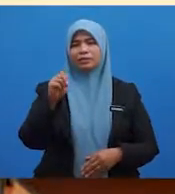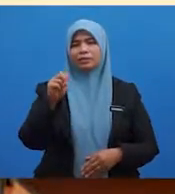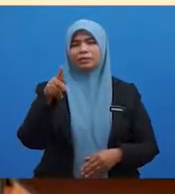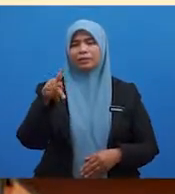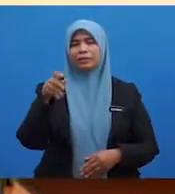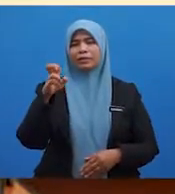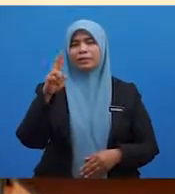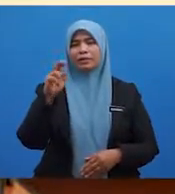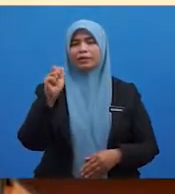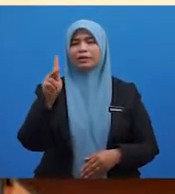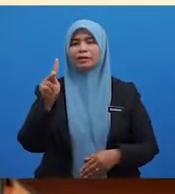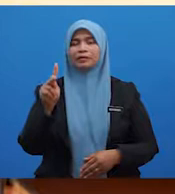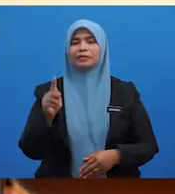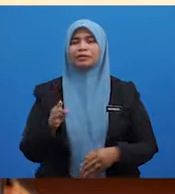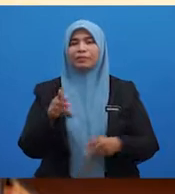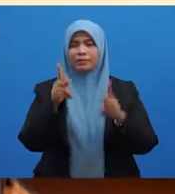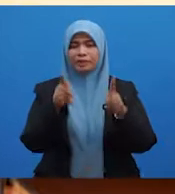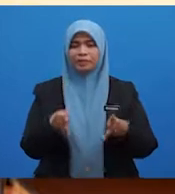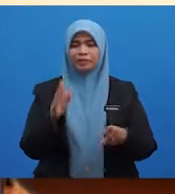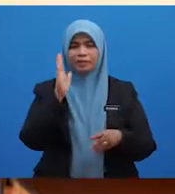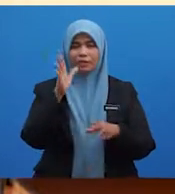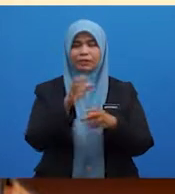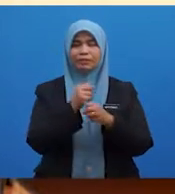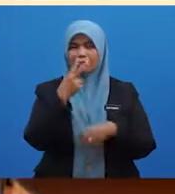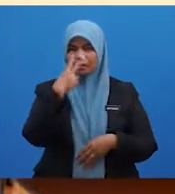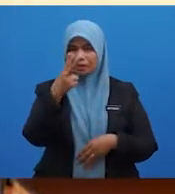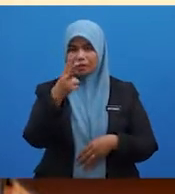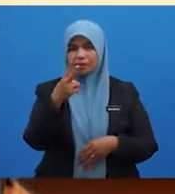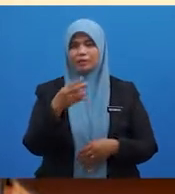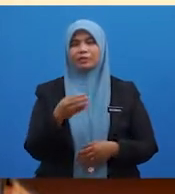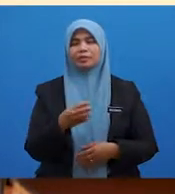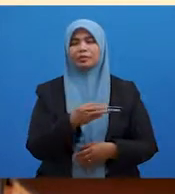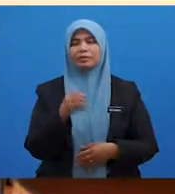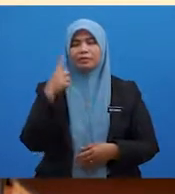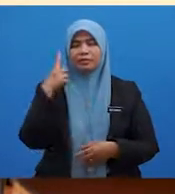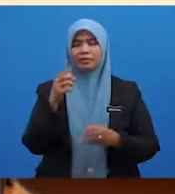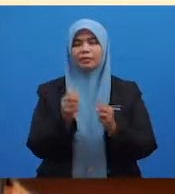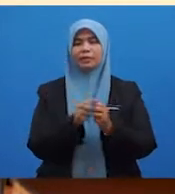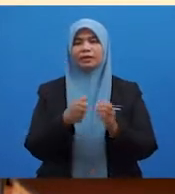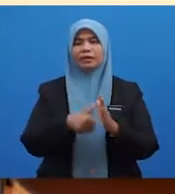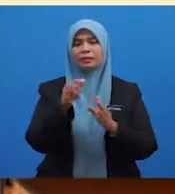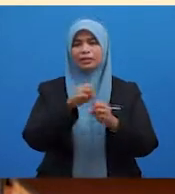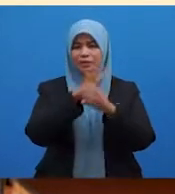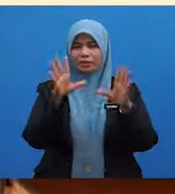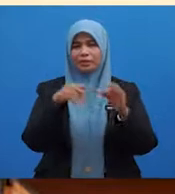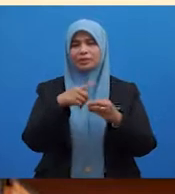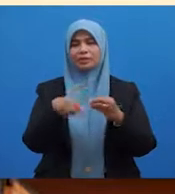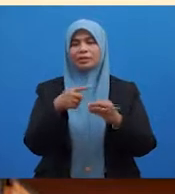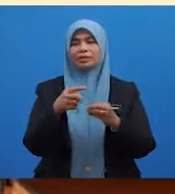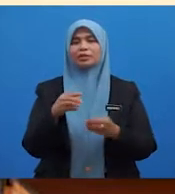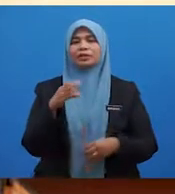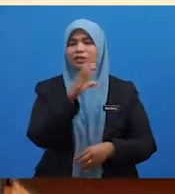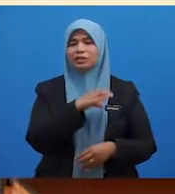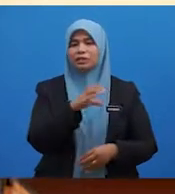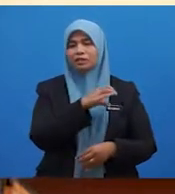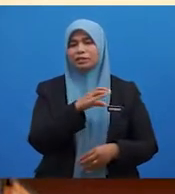maka pelajar akan dapat melihat dan memahami dengan lebih jelas tentang perkaitan